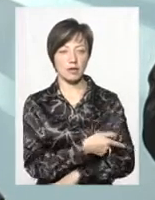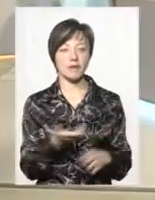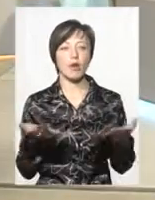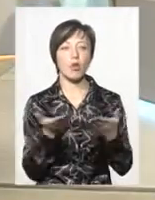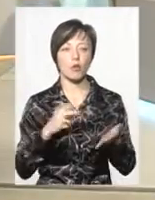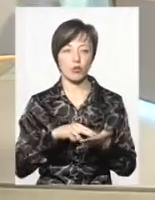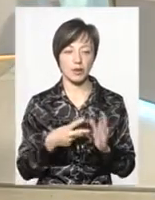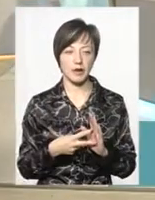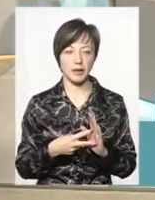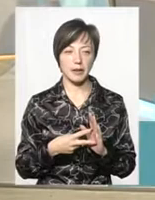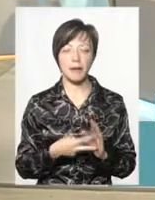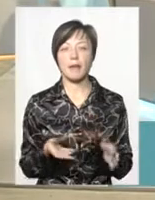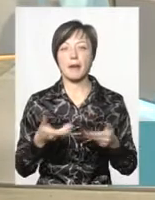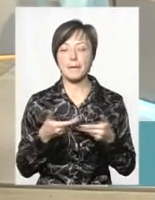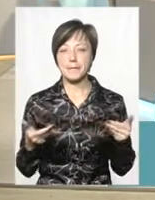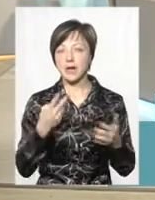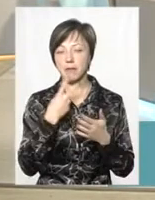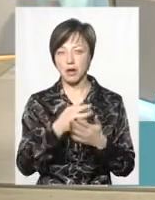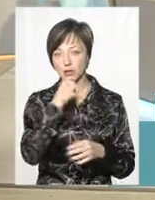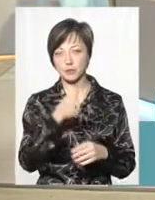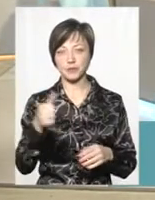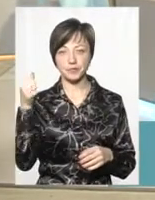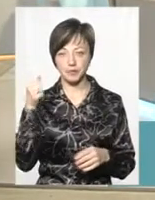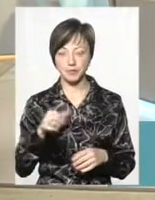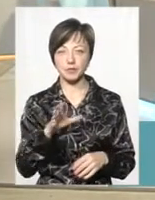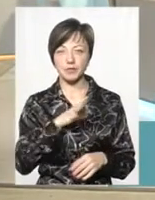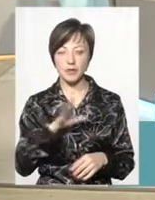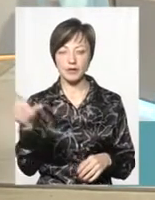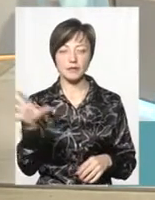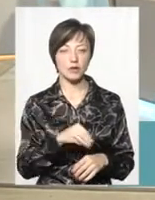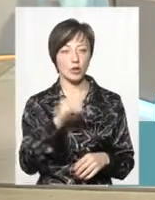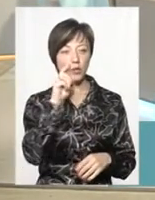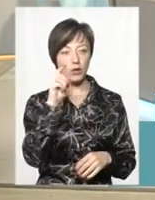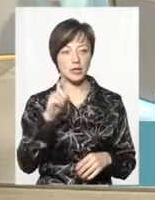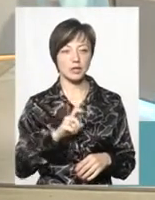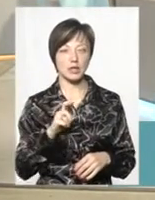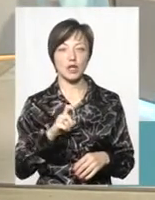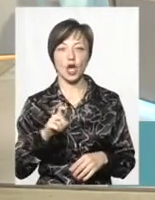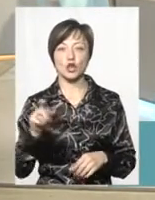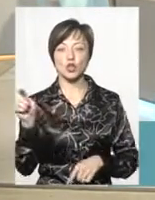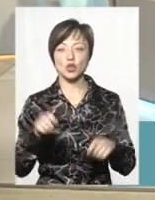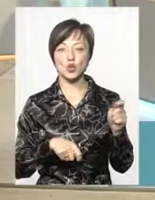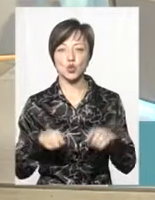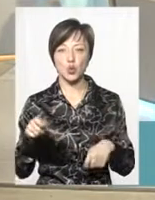плані? Ну, ми бачимо, що в той рік був такий всеправославний собор,